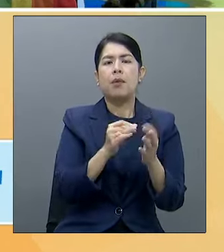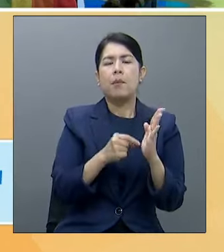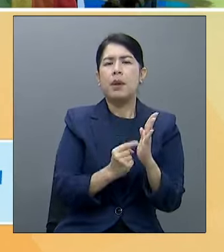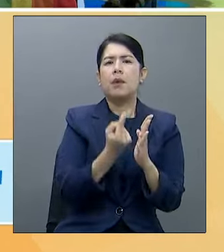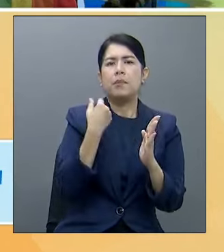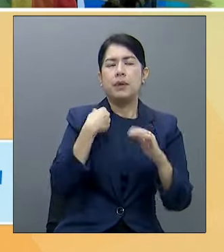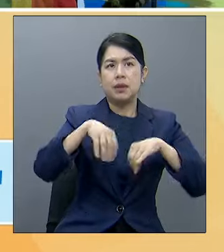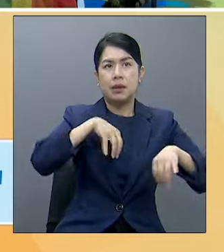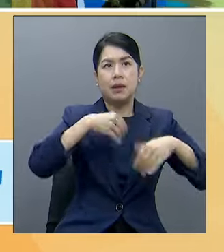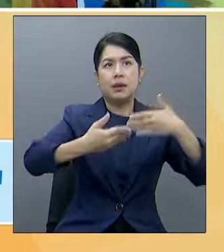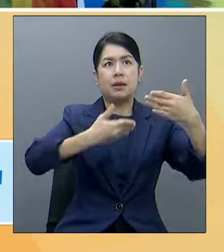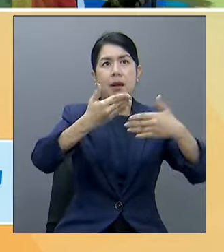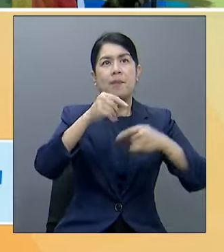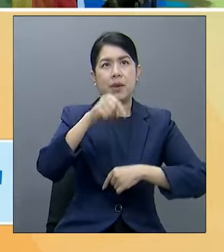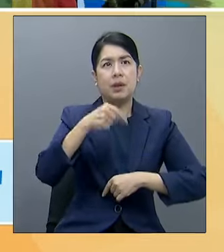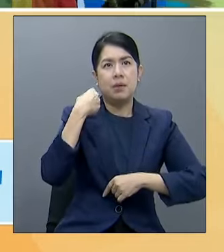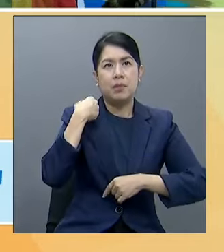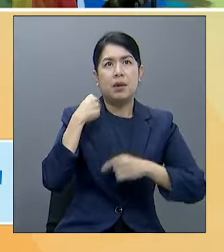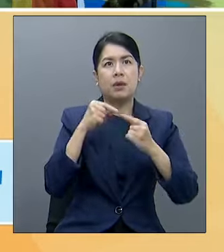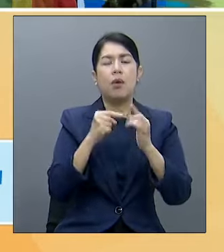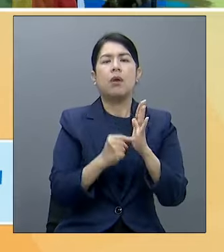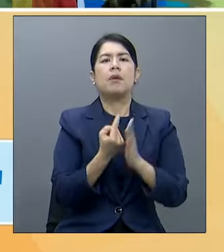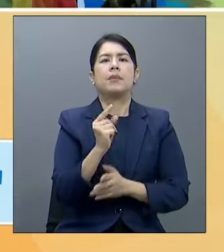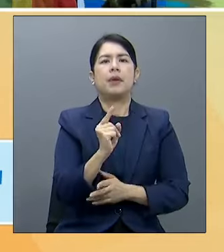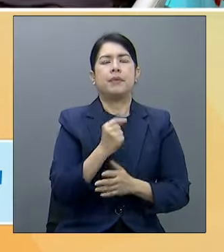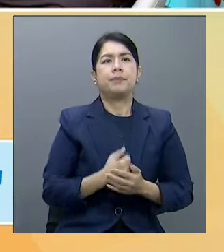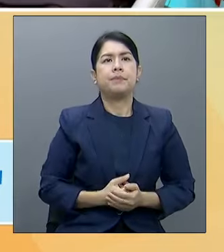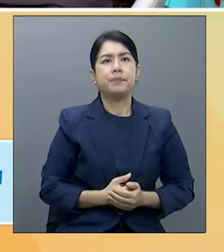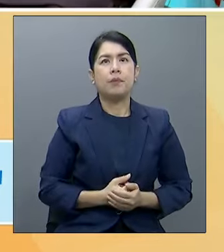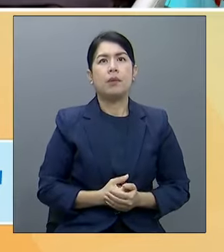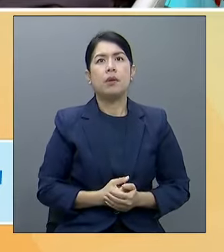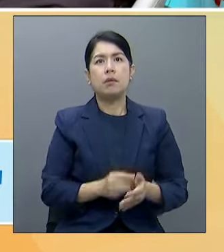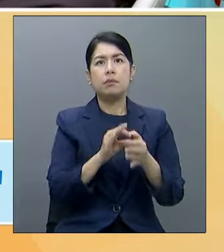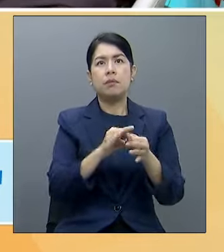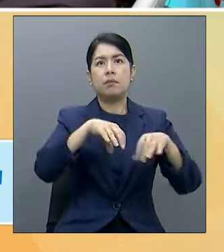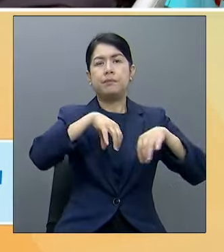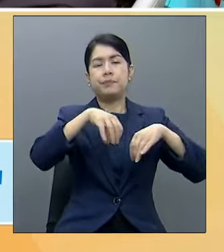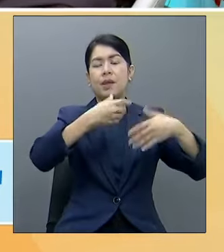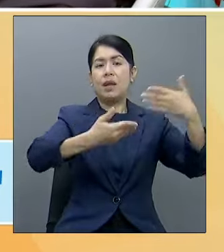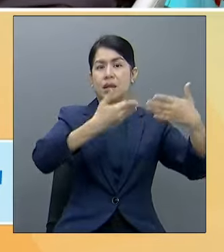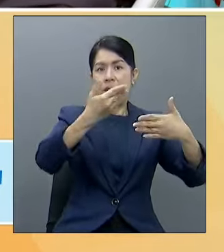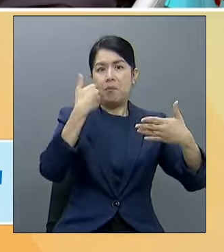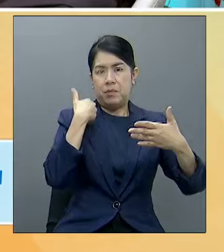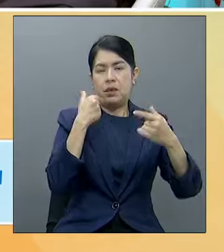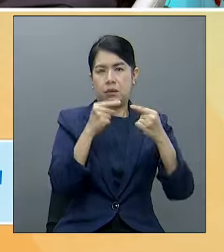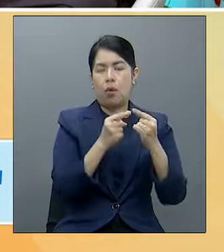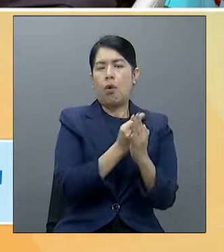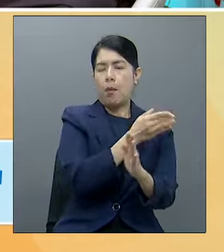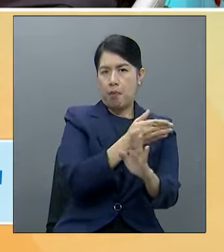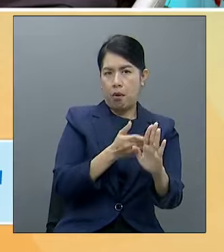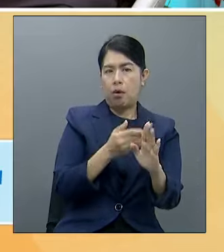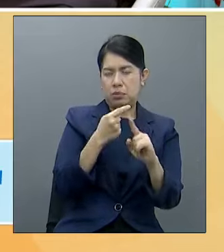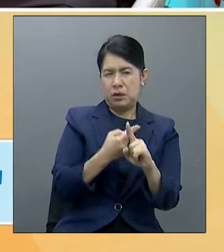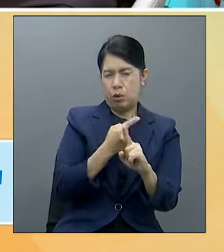การจัดขบวนพาเหรดอันนี้หรือว่างานทั้งหมดเนี่ยมันก่อเกิดมาจากอะไรบ้างคะ จริงๆการจัดงานเตรียมงานเตรียมเป็น10เดือนเลยนะคะก่อนงาน